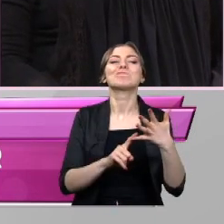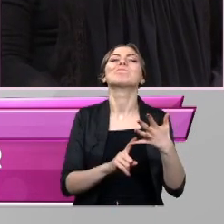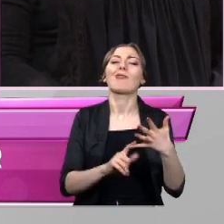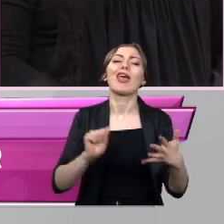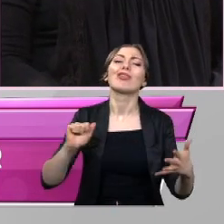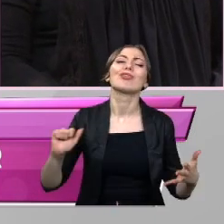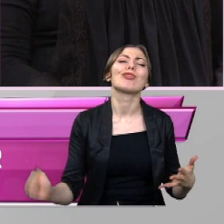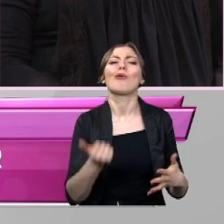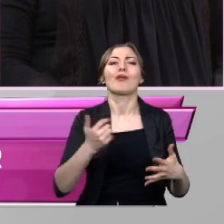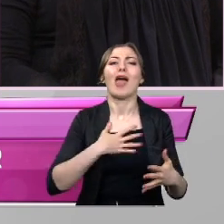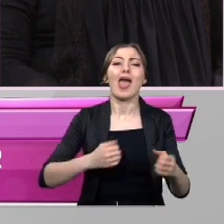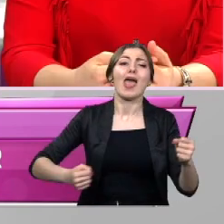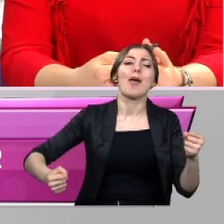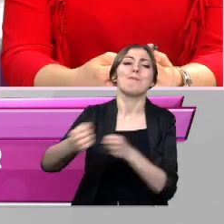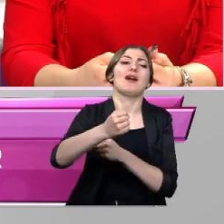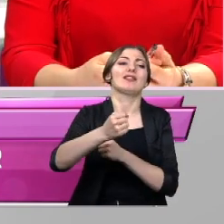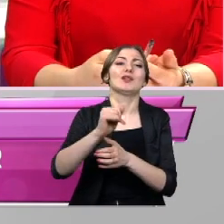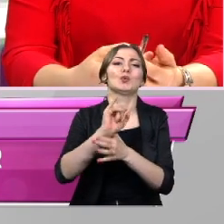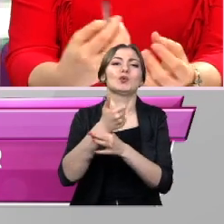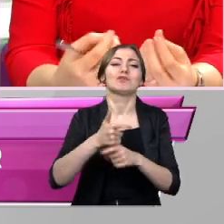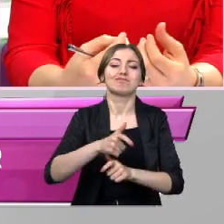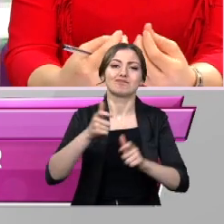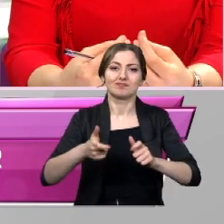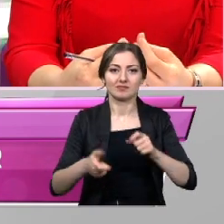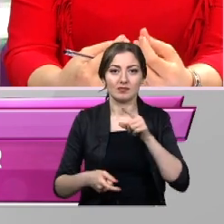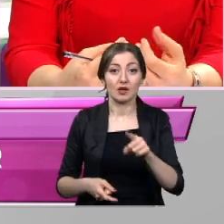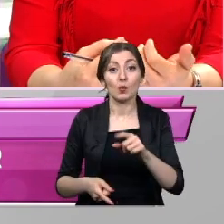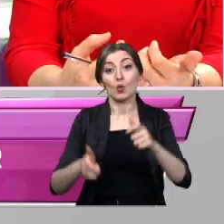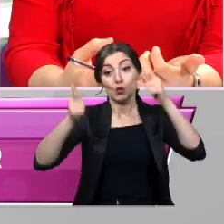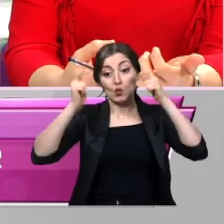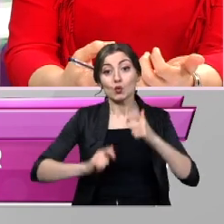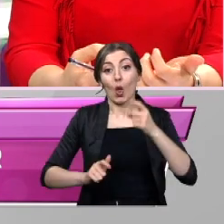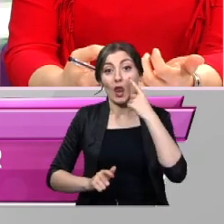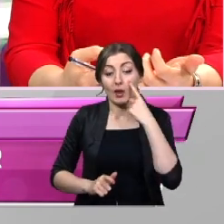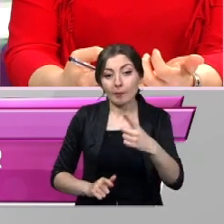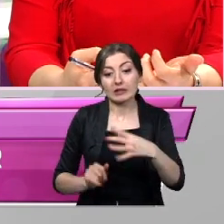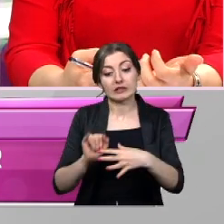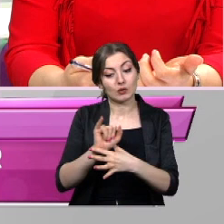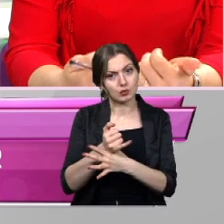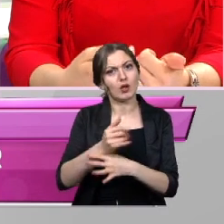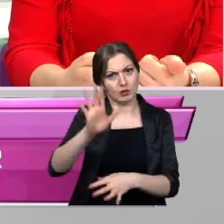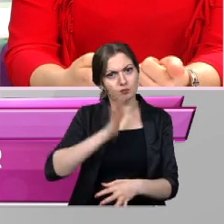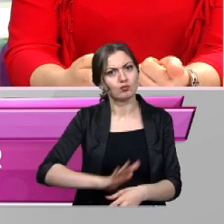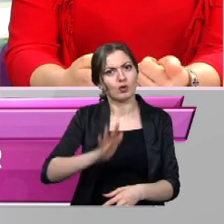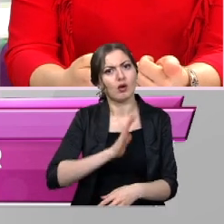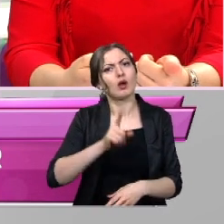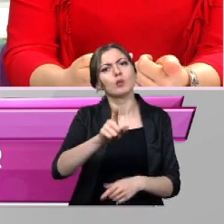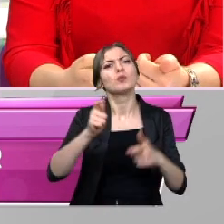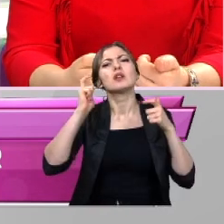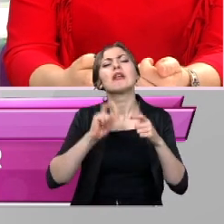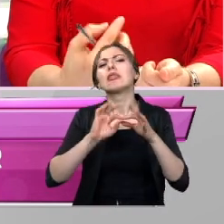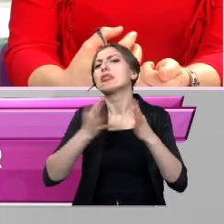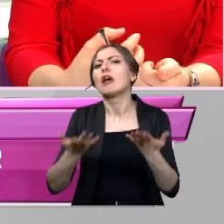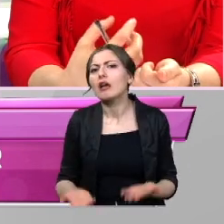geliştirilmesi empati duygusu kahvesi gidiyoruz şöyle biz mesela sorumluluk bilinci geliştirmek istiyoruz ya Sorumluluk